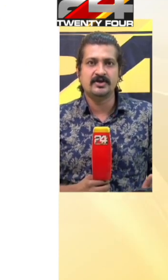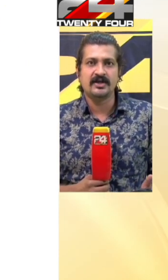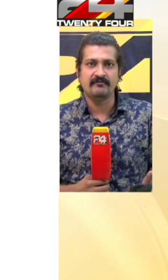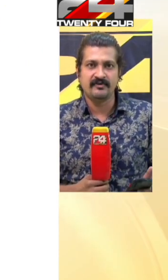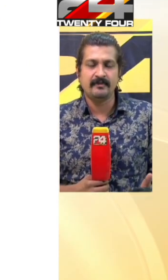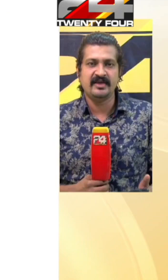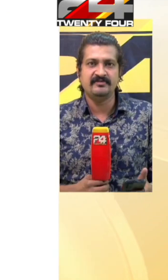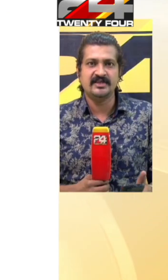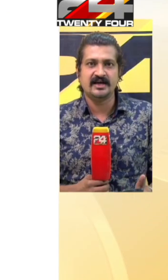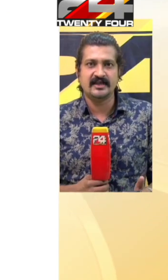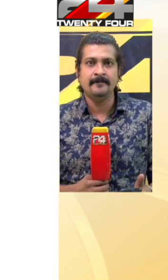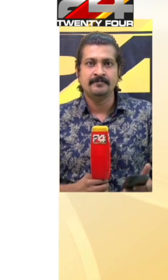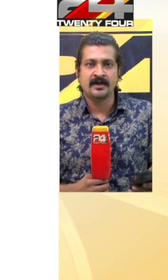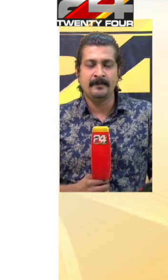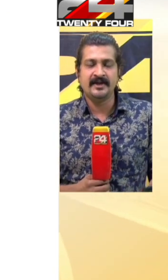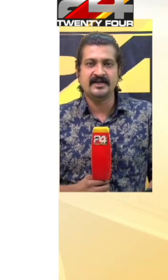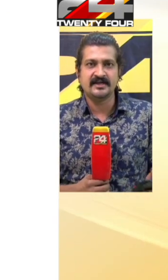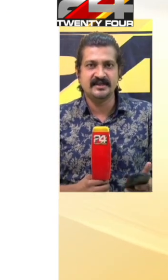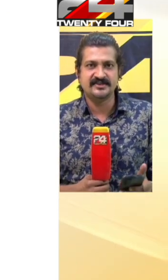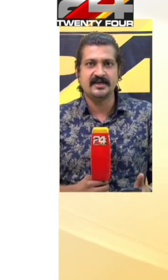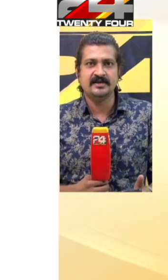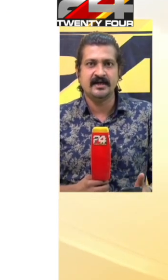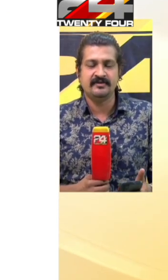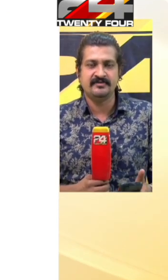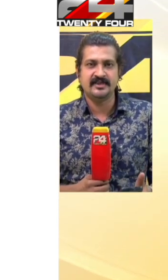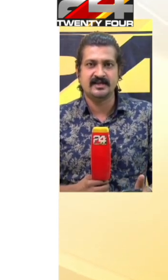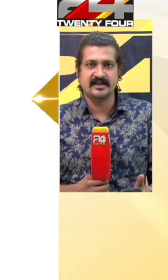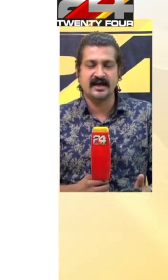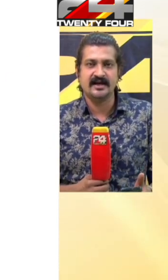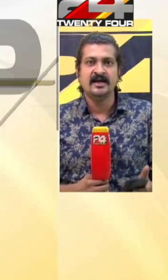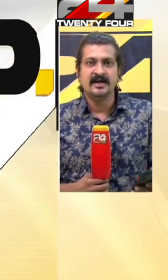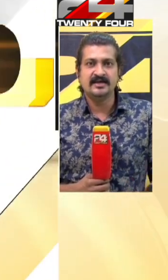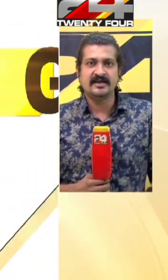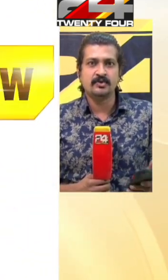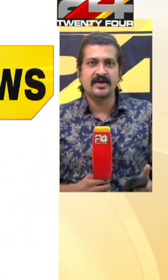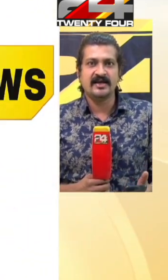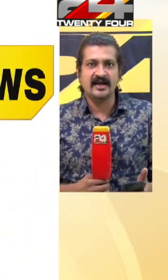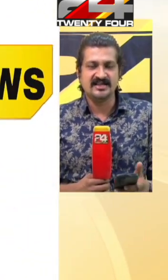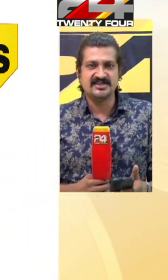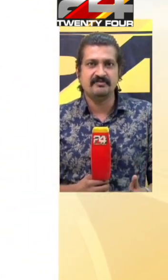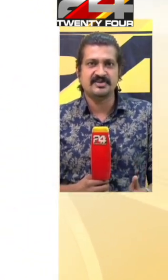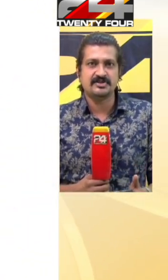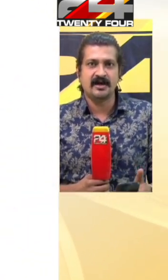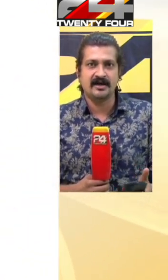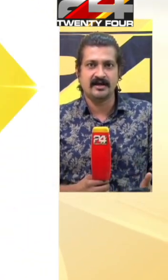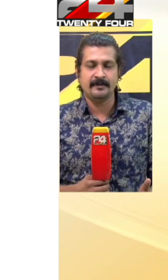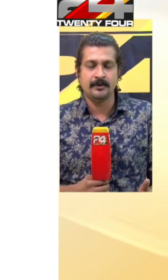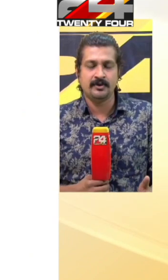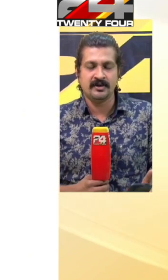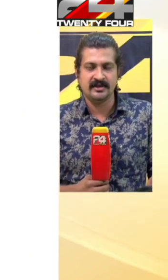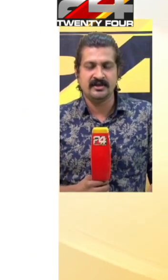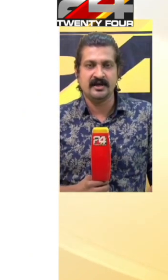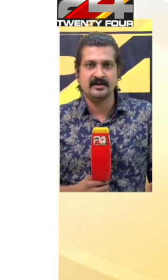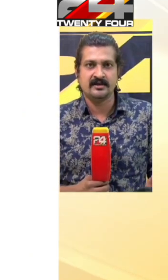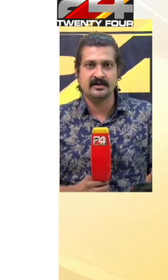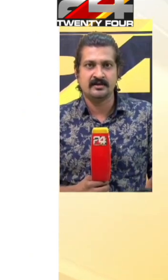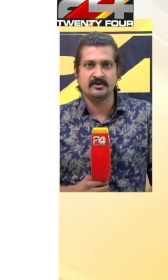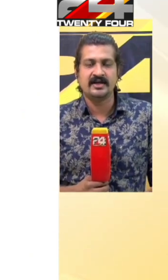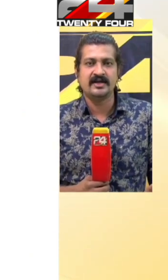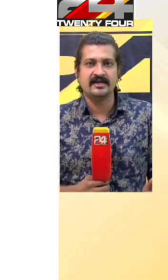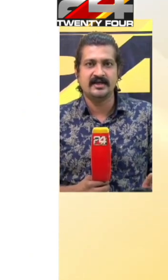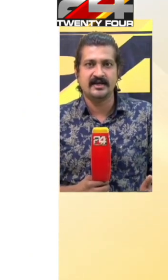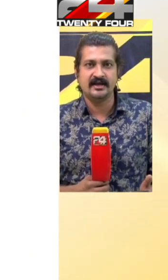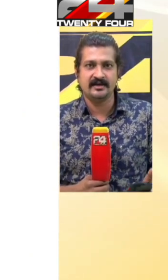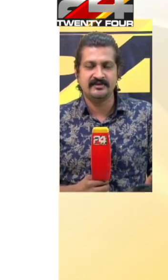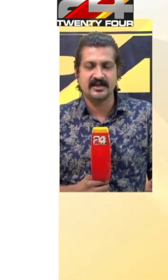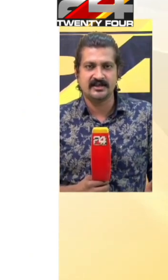ഒടുവിൽ ലഭിക്കുന്ന വിവരം. ഈ വിദ്യാർത്ഥി BTech ഡിസൈൻ വിദ്യാർത്ഥിയാണ്. ഇയർ ഔട്ടായി 5ാം വർഷമാണ് ഇപ്പോൾ ഈ